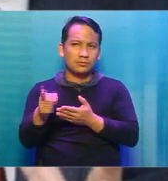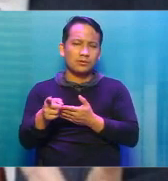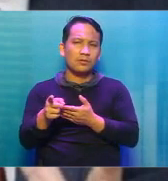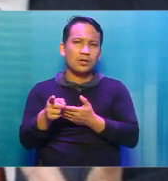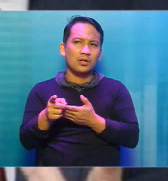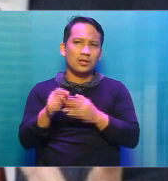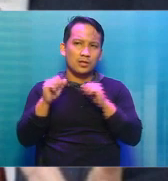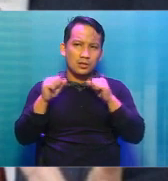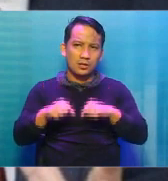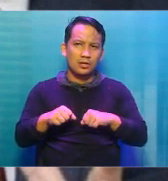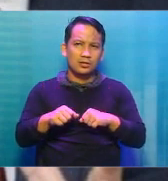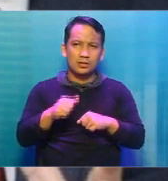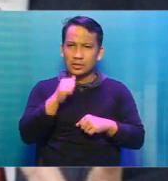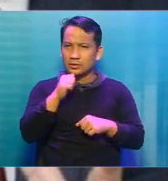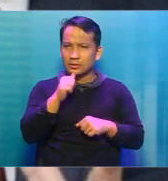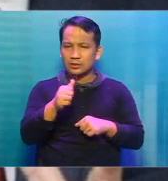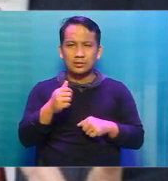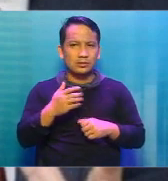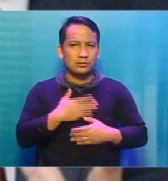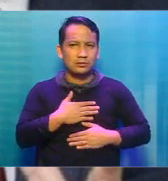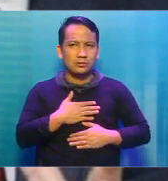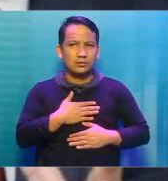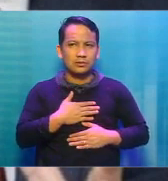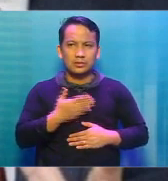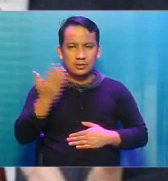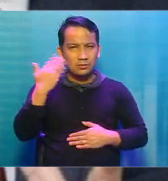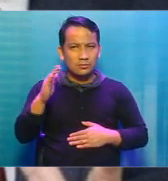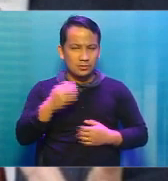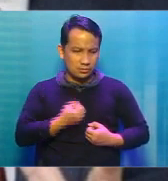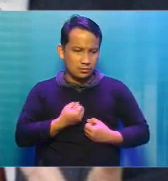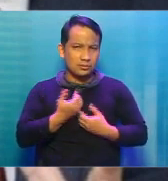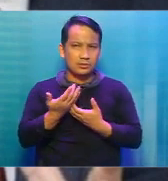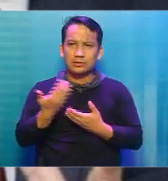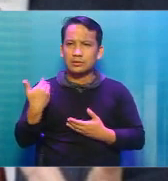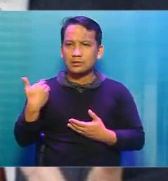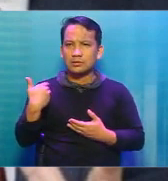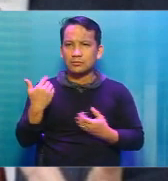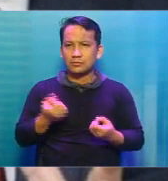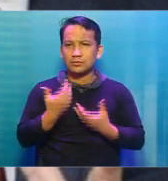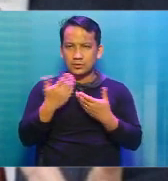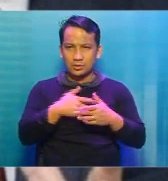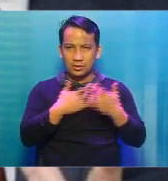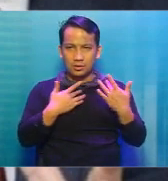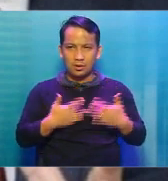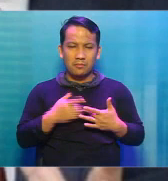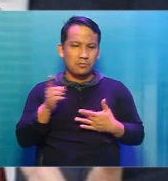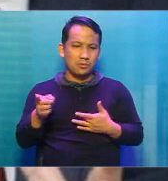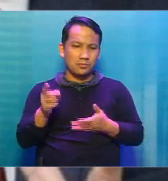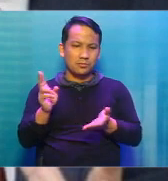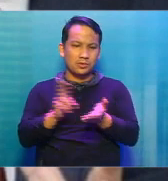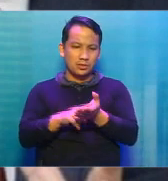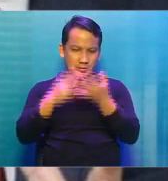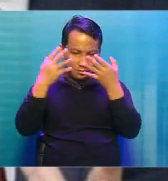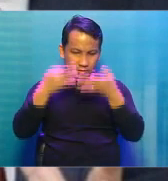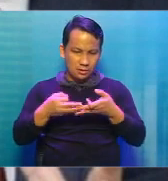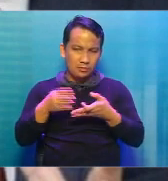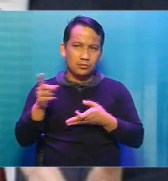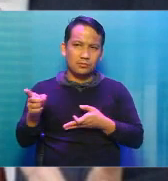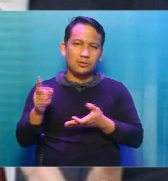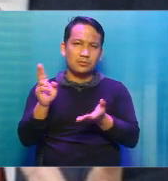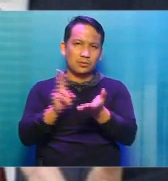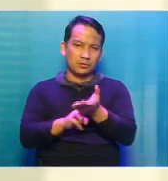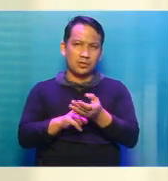aming napirmahan sa kadahilan ng hindi bukal sa aming puso at kapasyahan